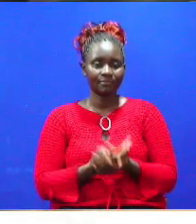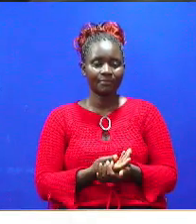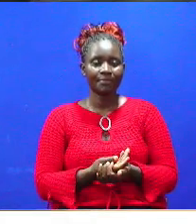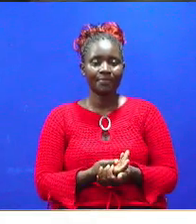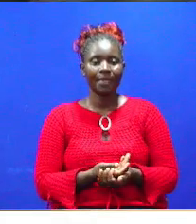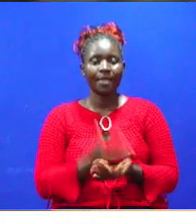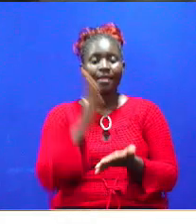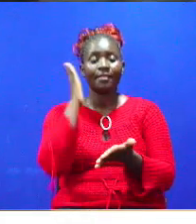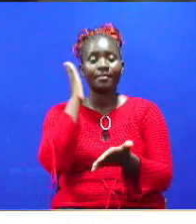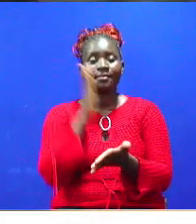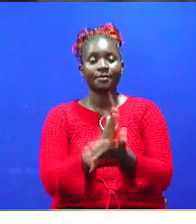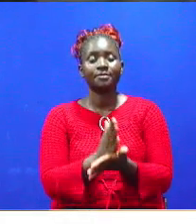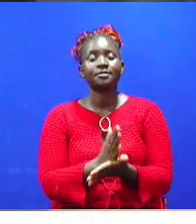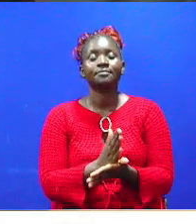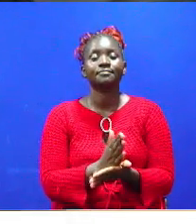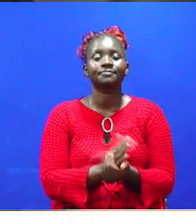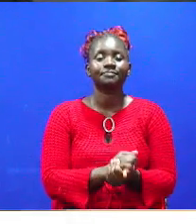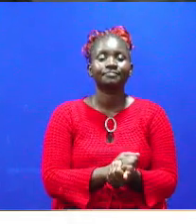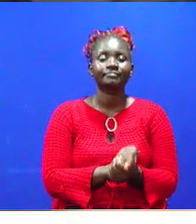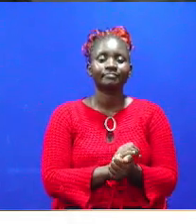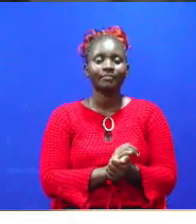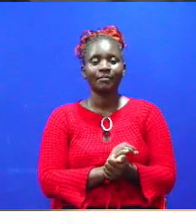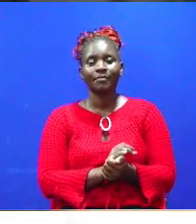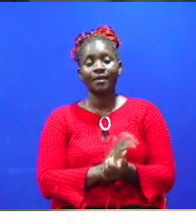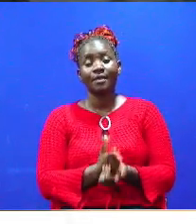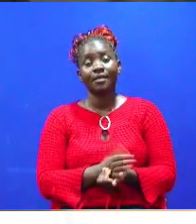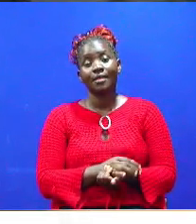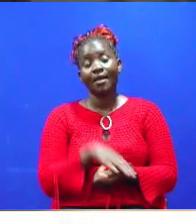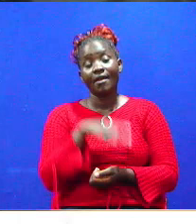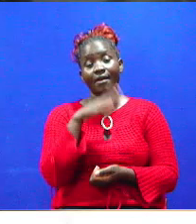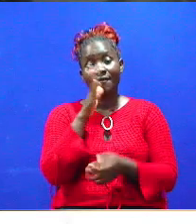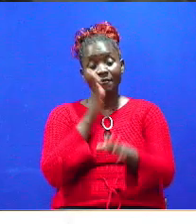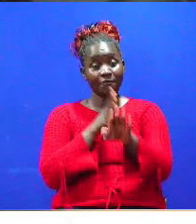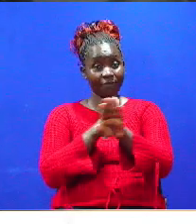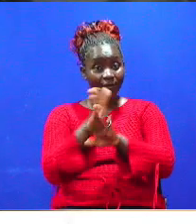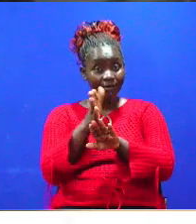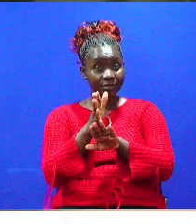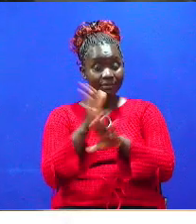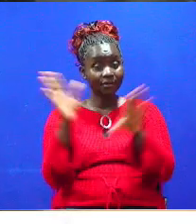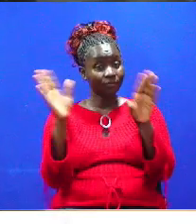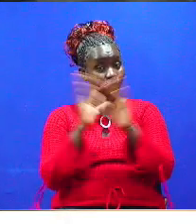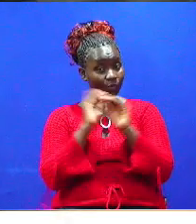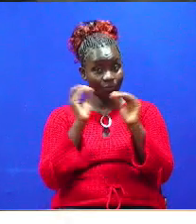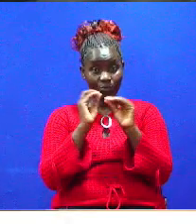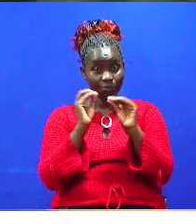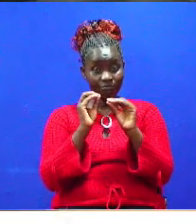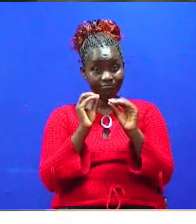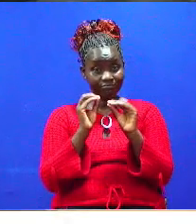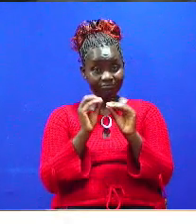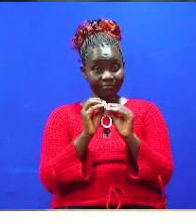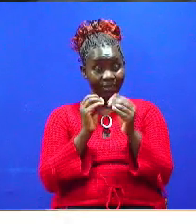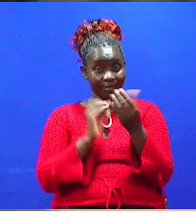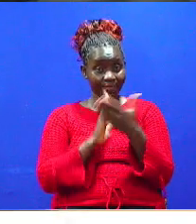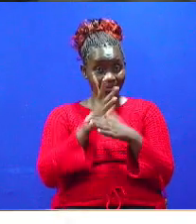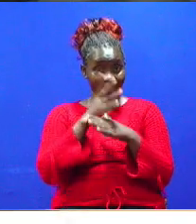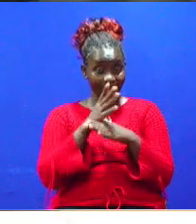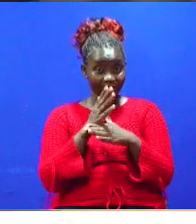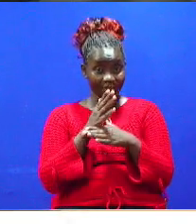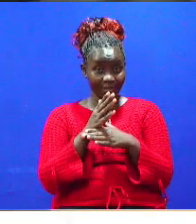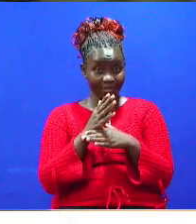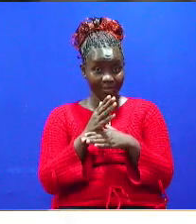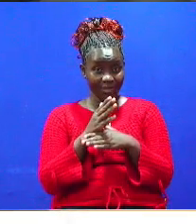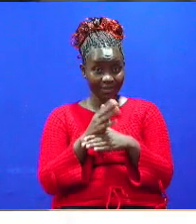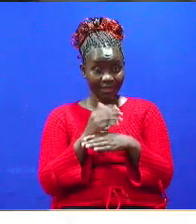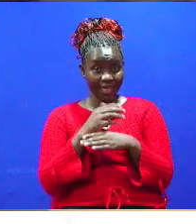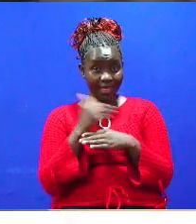asekene yende vinda tadi ebiro bolimo nje bune chairman ebinde bwe have gone through them ebinde